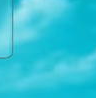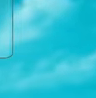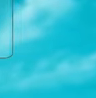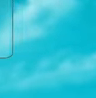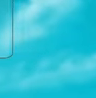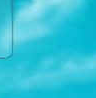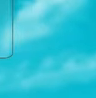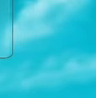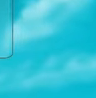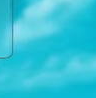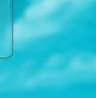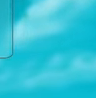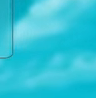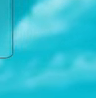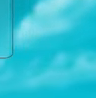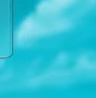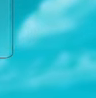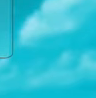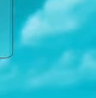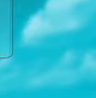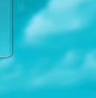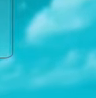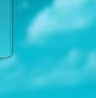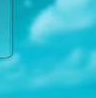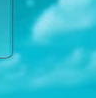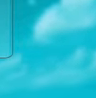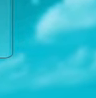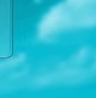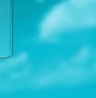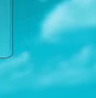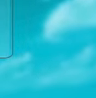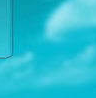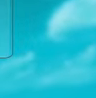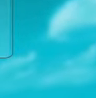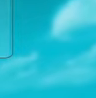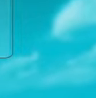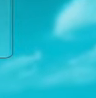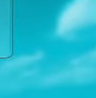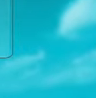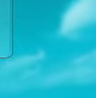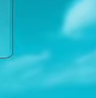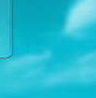жоғары. Қызылордада күндіз 5 градус жылы, ал түнде 3 градус суықты көрсетеді.